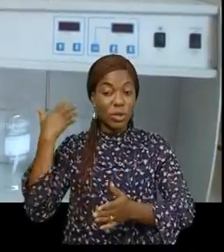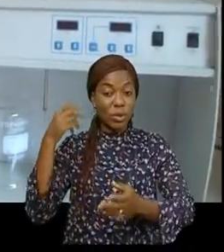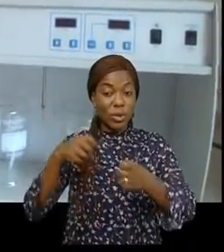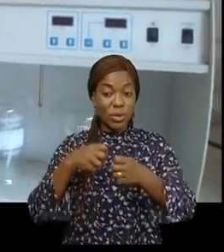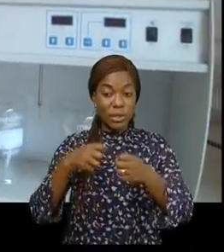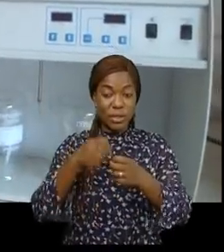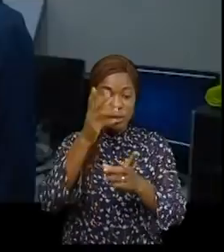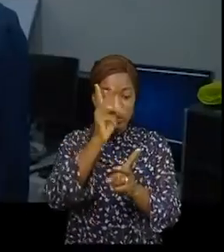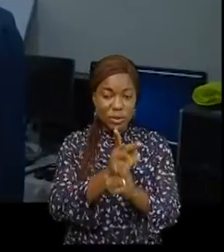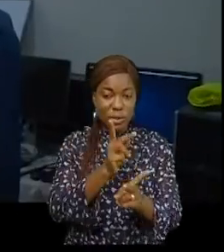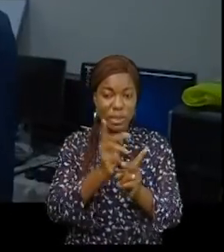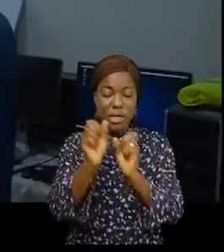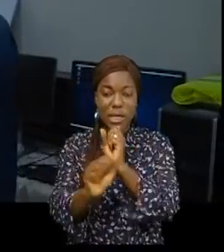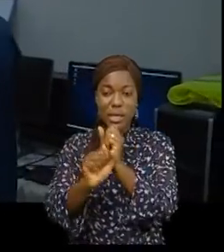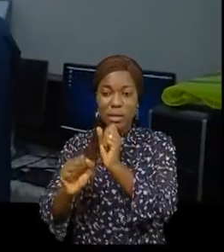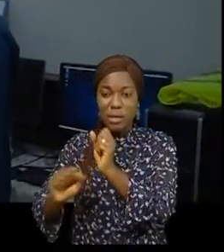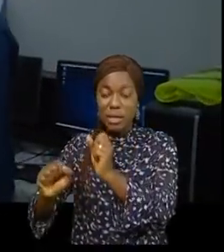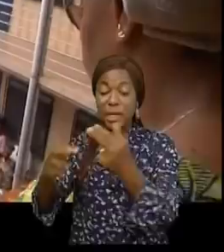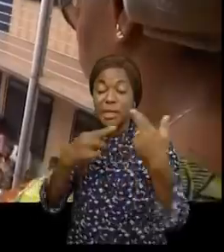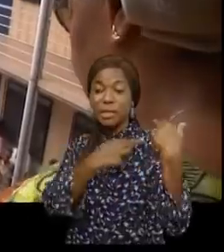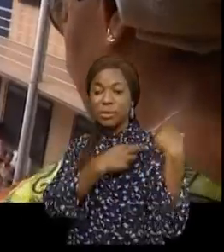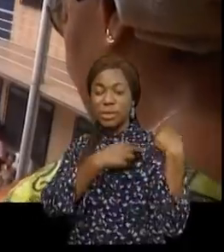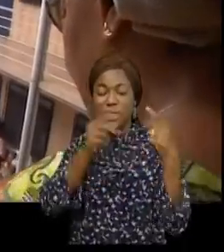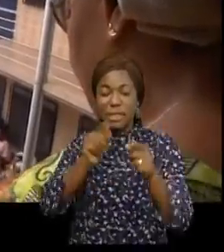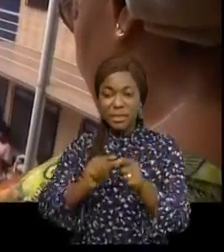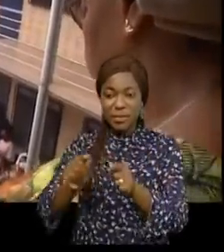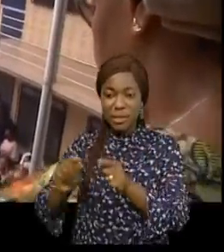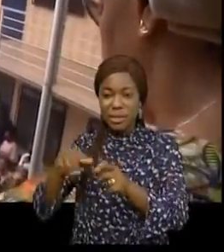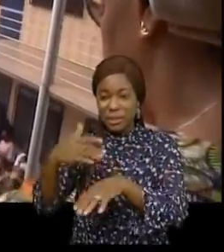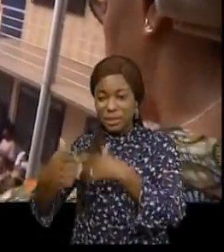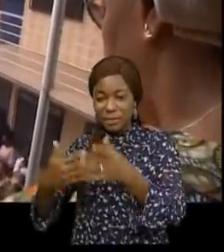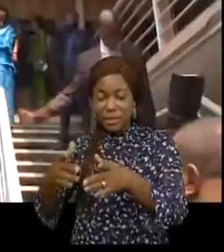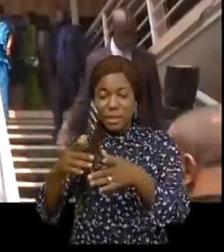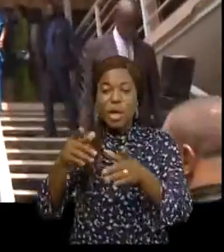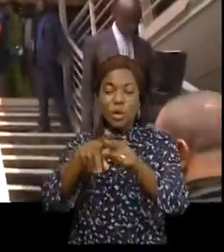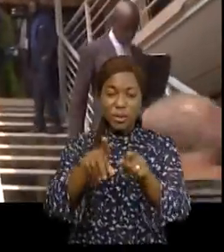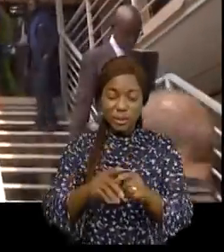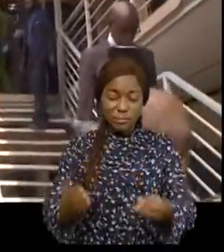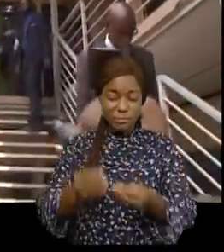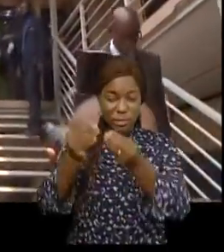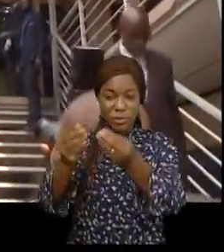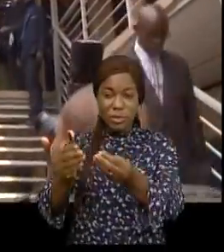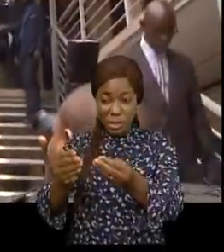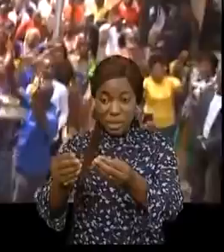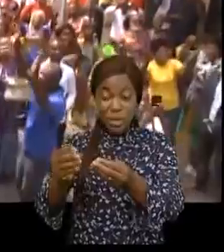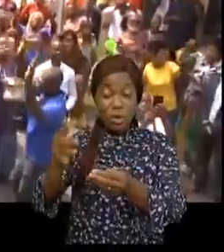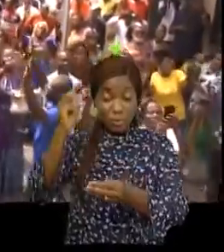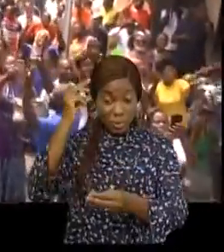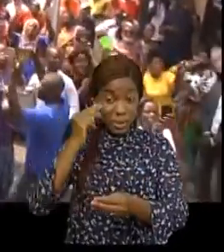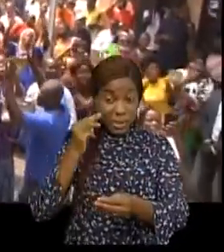et valorisation des bois. Les responsables des différents services ont à cette occasion remis à leur tutelle un